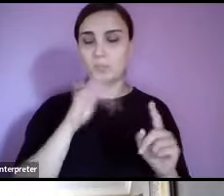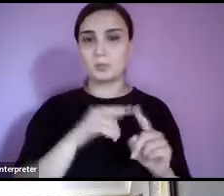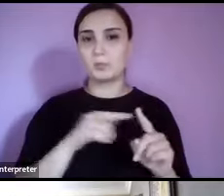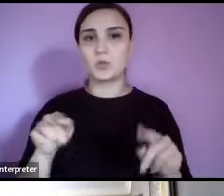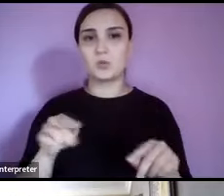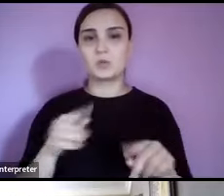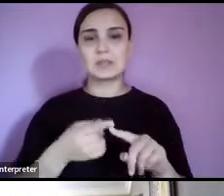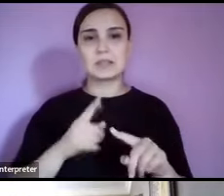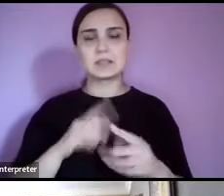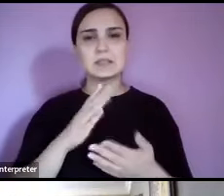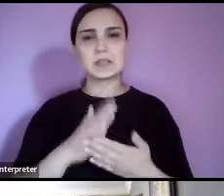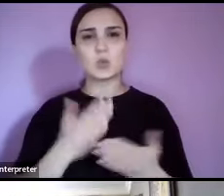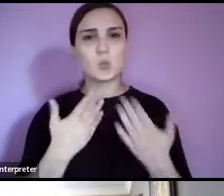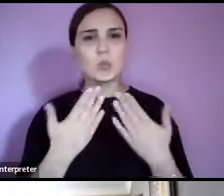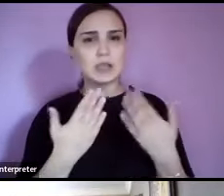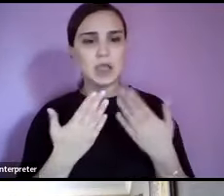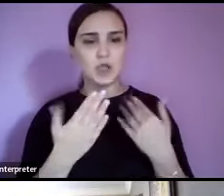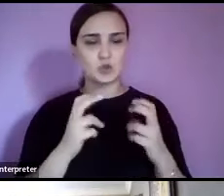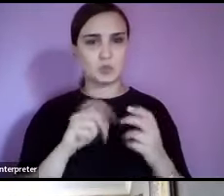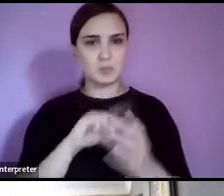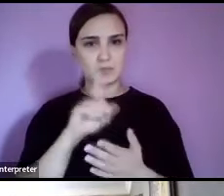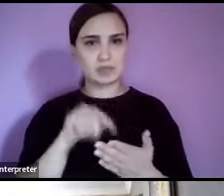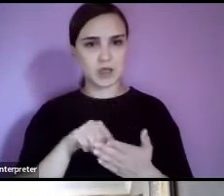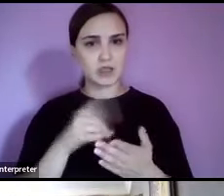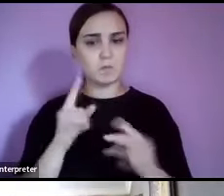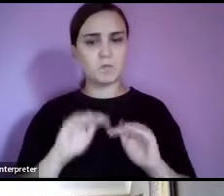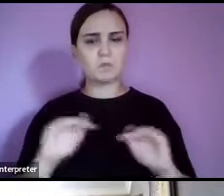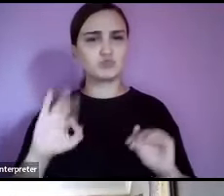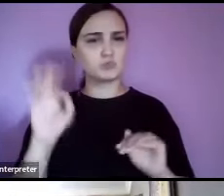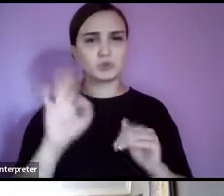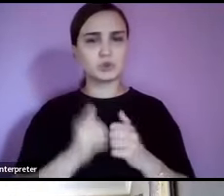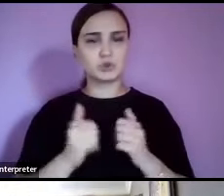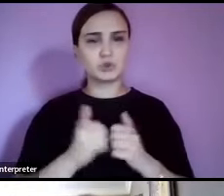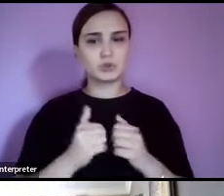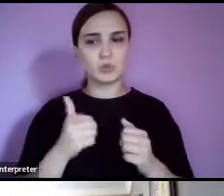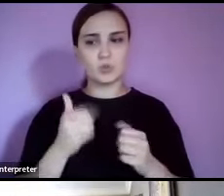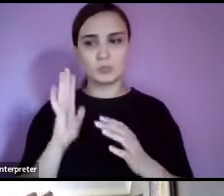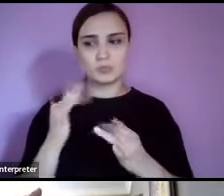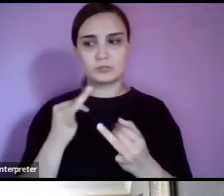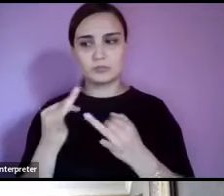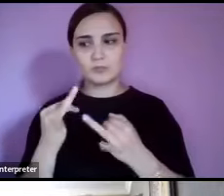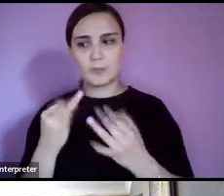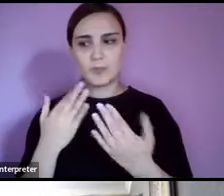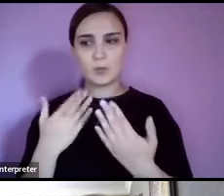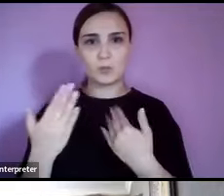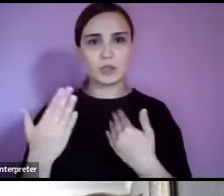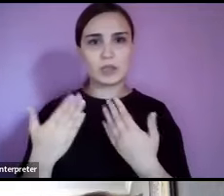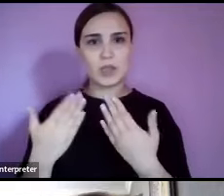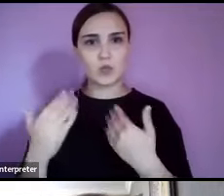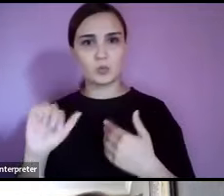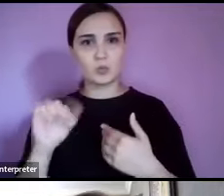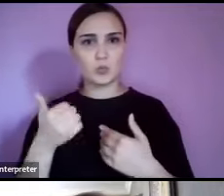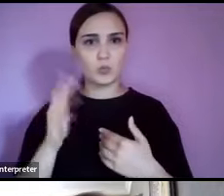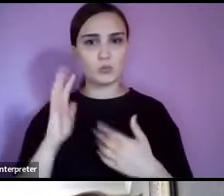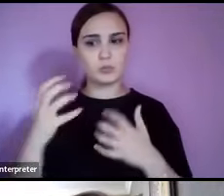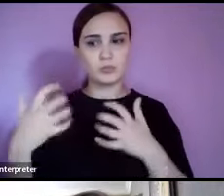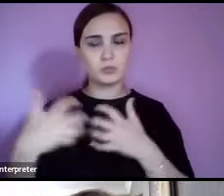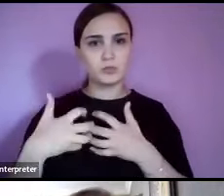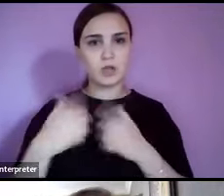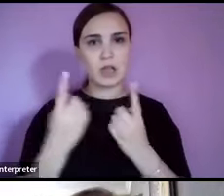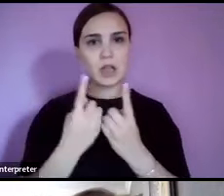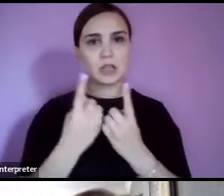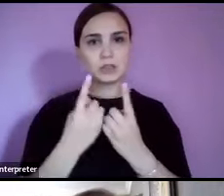არის ურთიერთობების საკითხი, ანუ ბავშვები ხშირად ღელავენ ურთიერთობებს და ეს ურთიერთობა შეიძლება ეხებოდეს როგორც